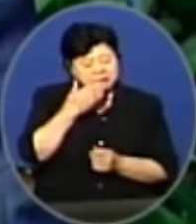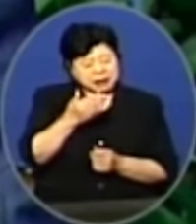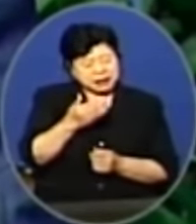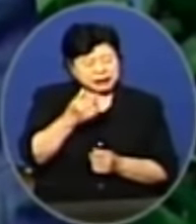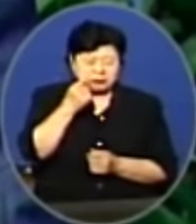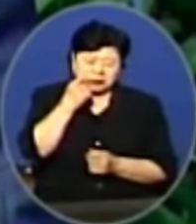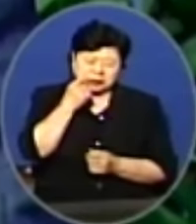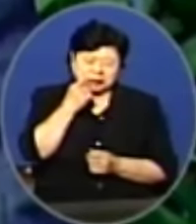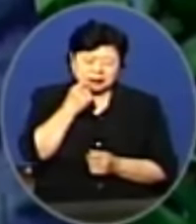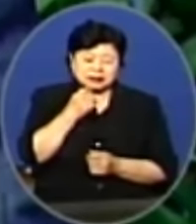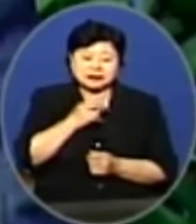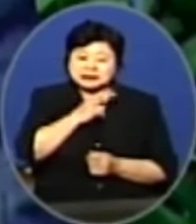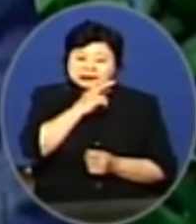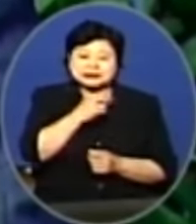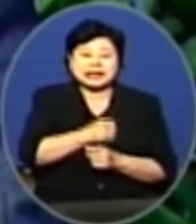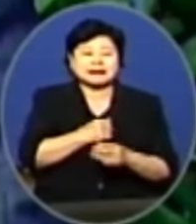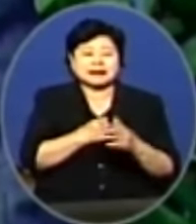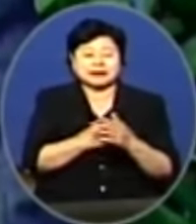있겠는가.